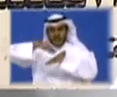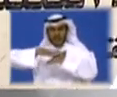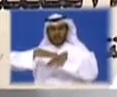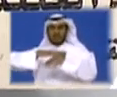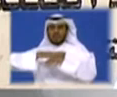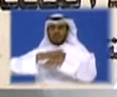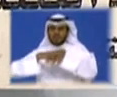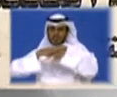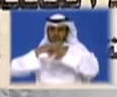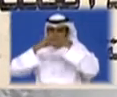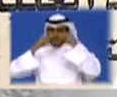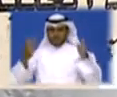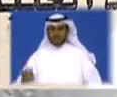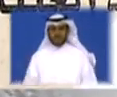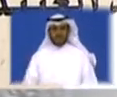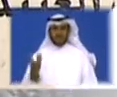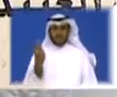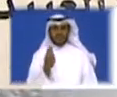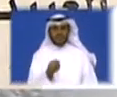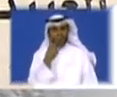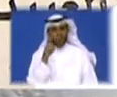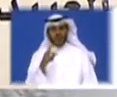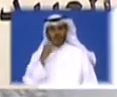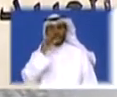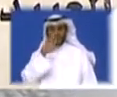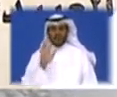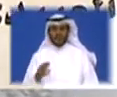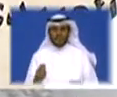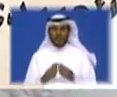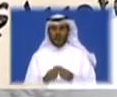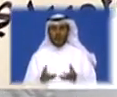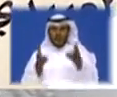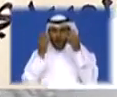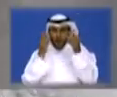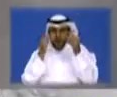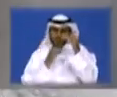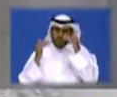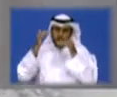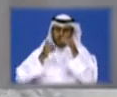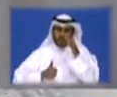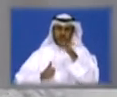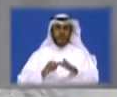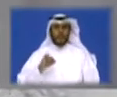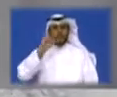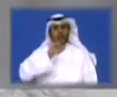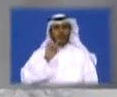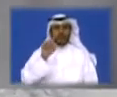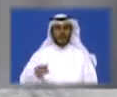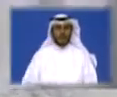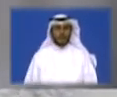الطبية ما يقارب يعني 27 أو 25 طبيب يقومون بدراسة دراسات عليا للأمراض الجلدية. هو مركز